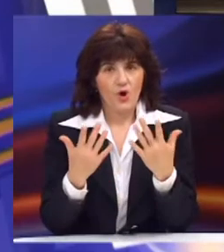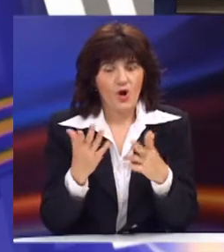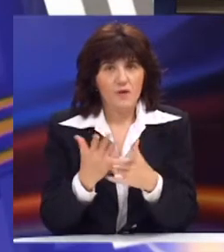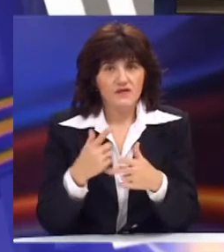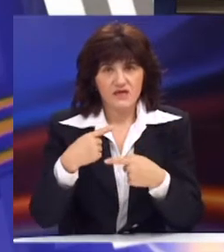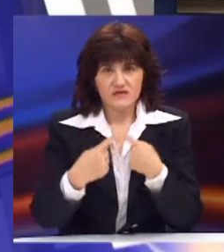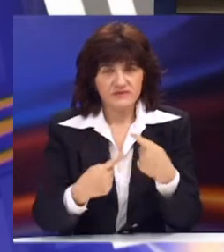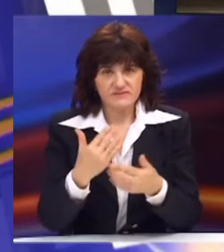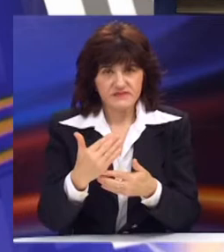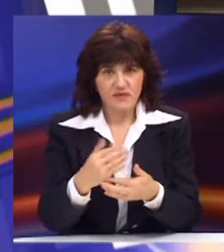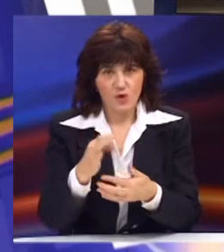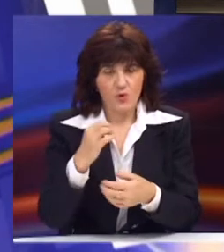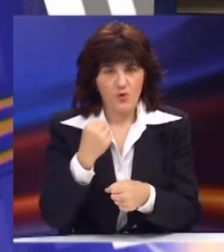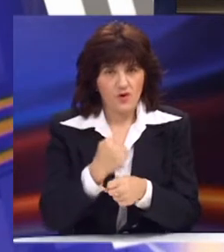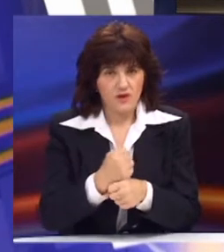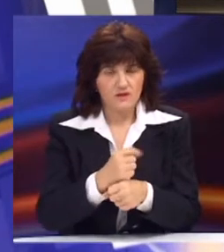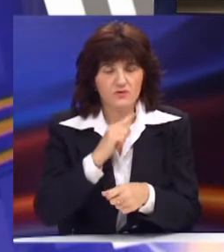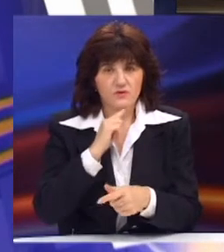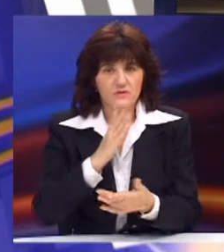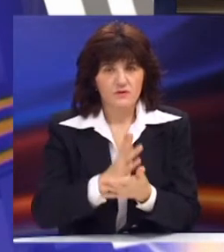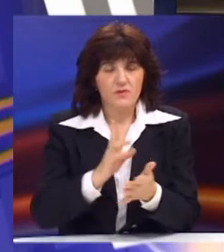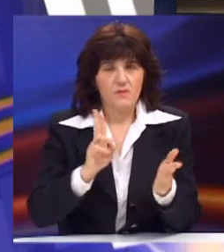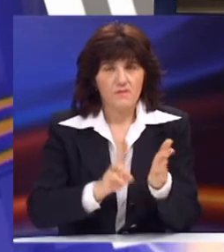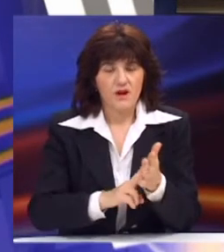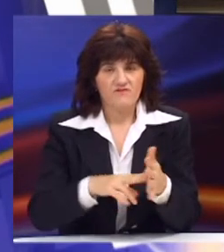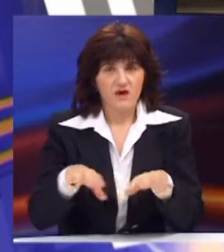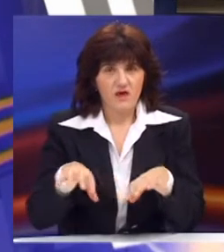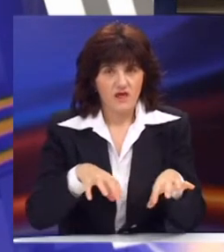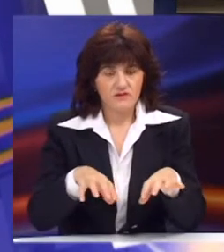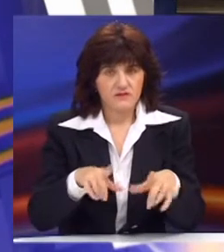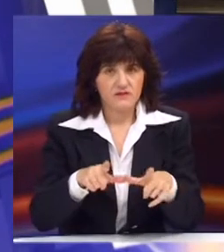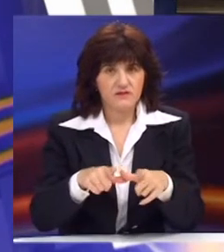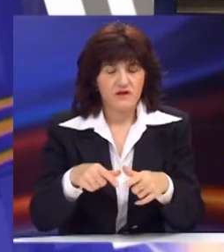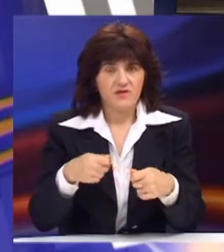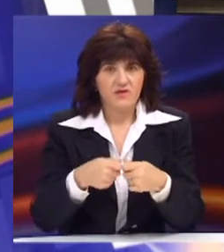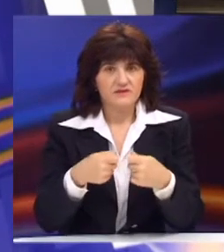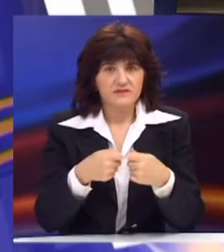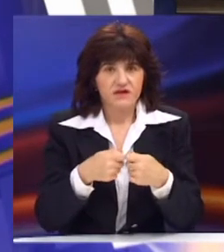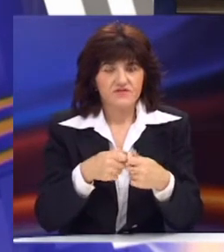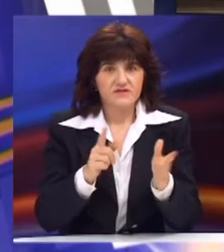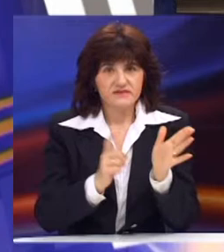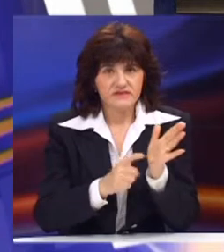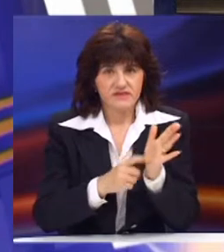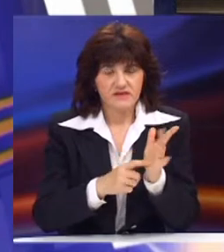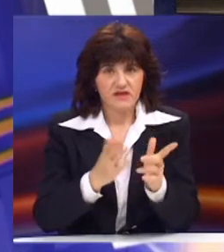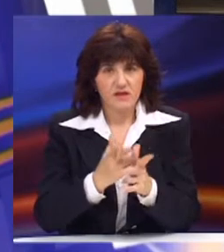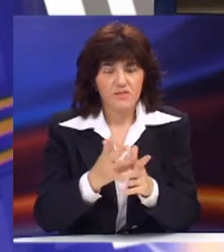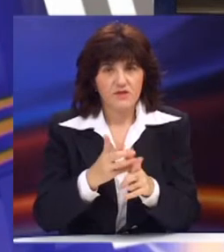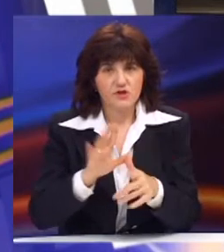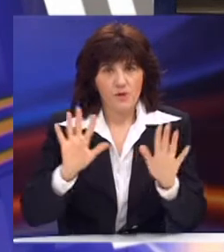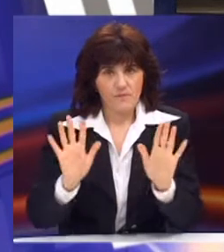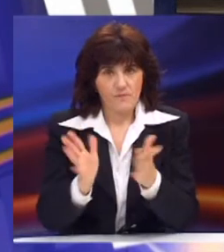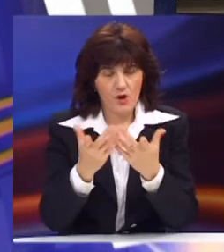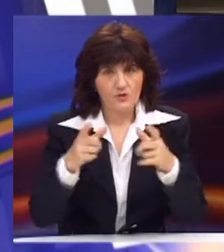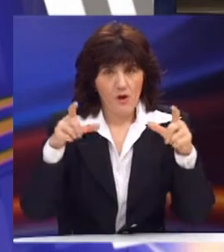Ukoliko budu usvojene izmene zakona o radu koje devalviraju prava radnika, Savez samostalnih sindikata Srbije organizovaće